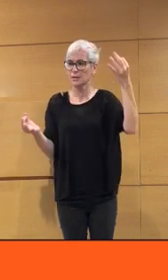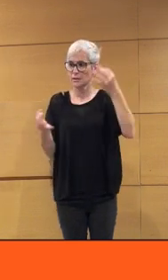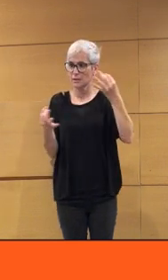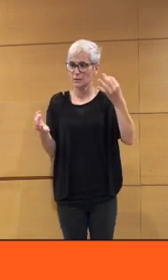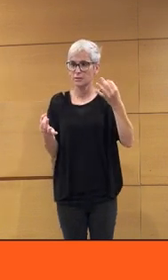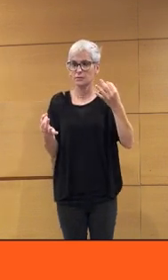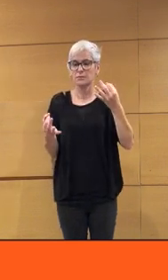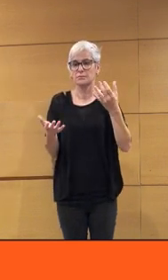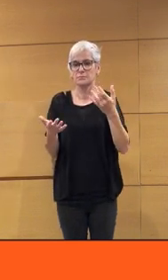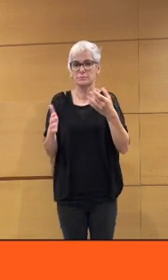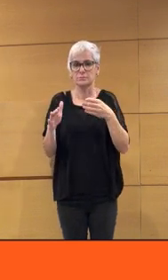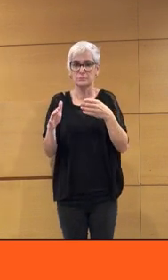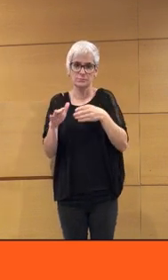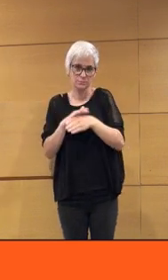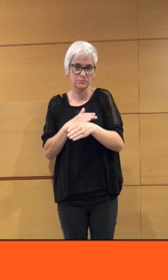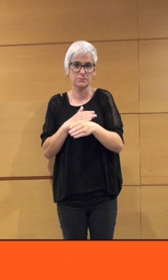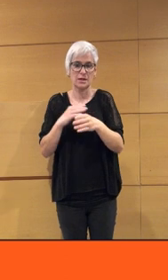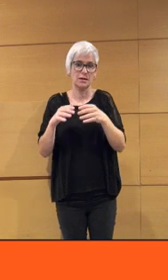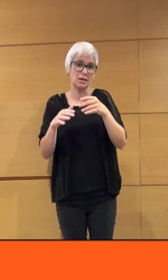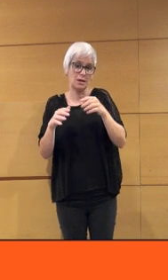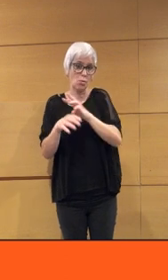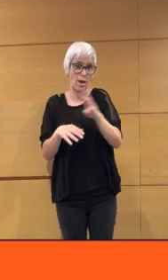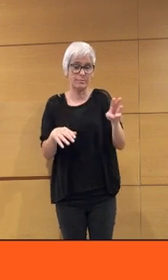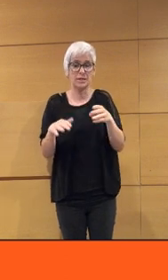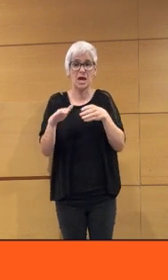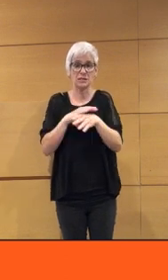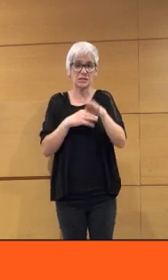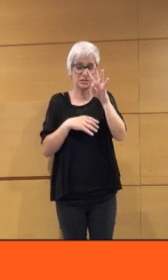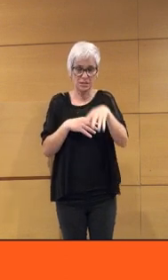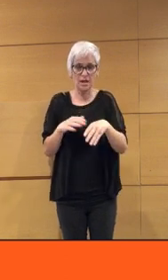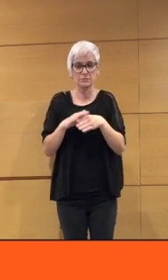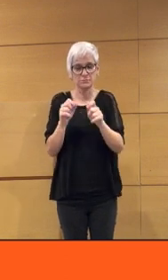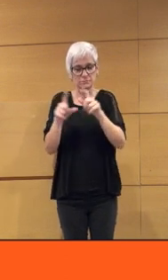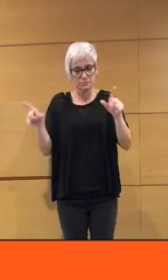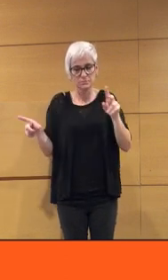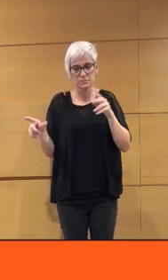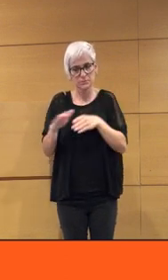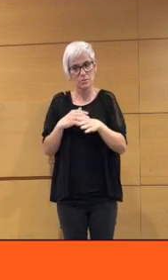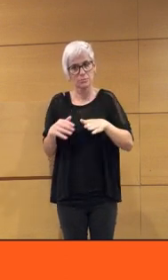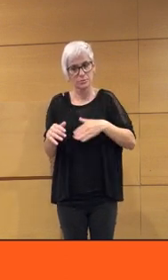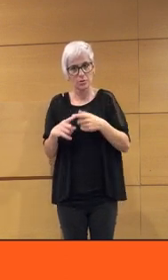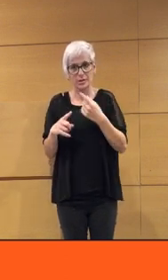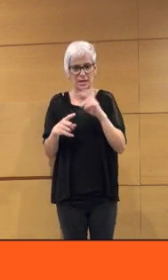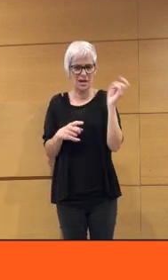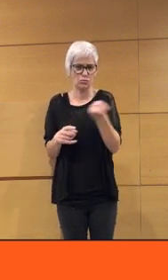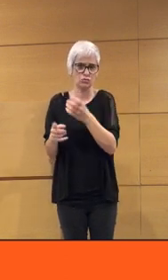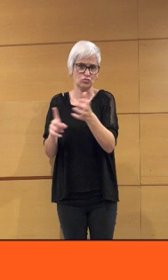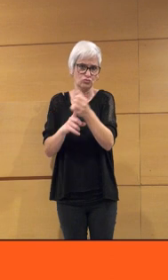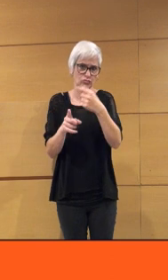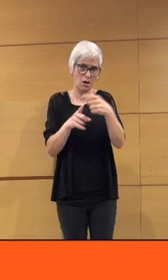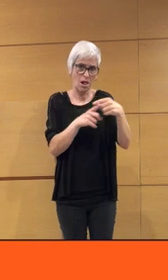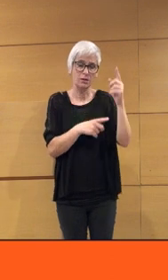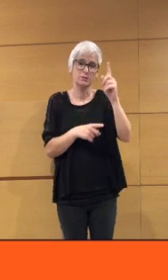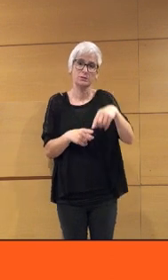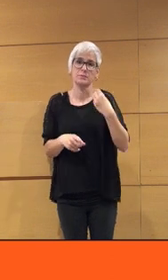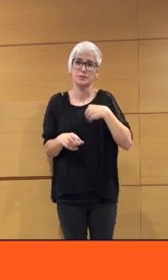que consultéssiu la web d'AccessCat, accesscat.net, perquè crec que hi podeu trobar molts recursos i n'hi podeu trobar molts més al llarg